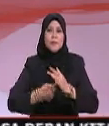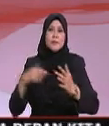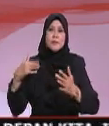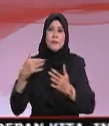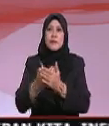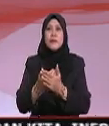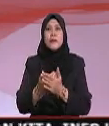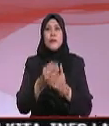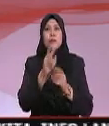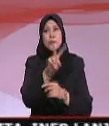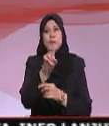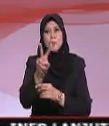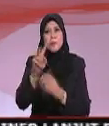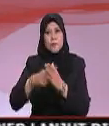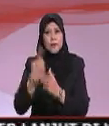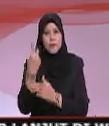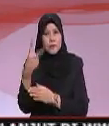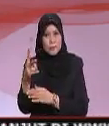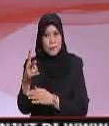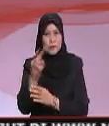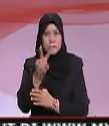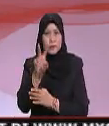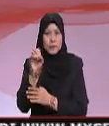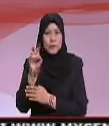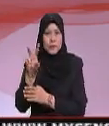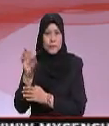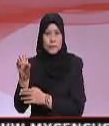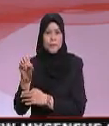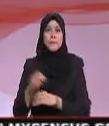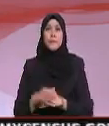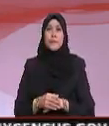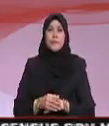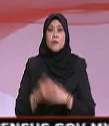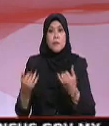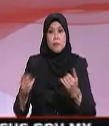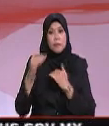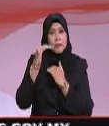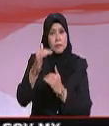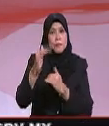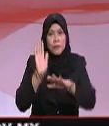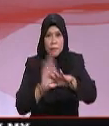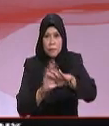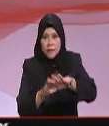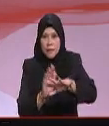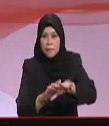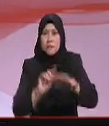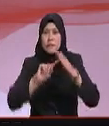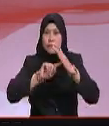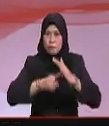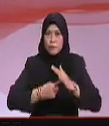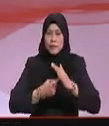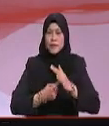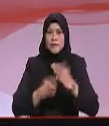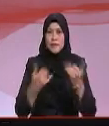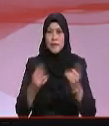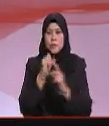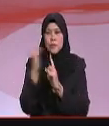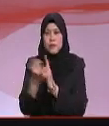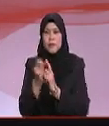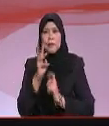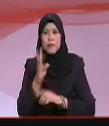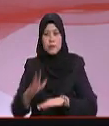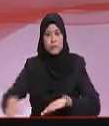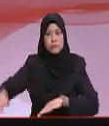sehingga 22 Disember 2020. Dan sepanjang tempoh amaran ini berkuat kuasa, keadaan perairan